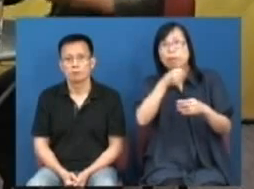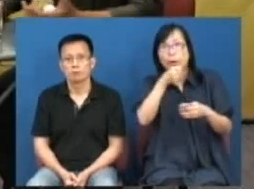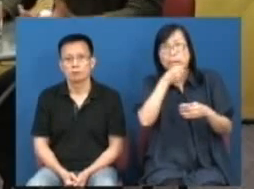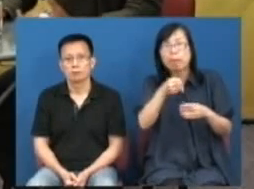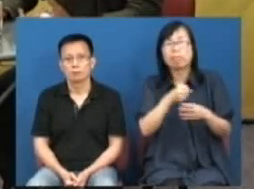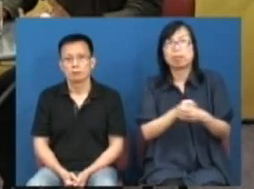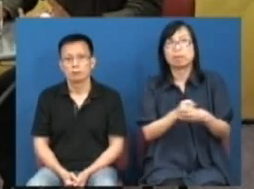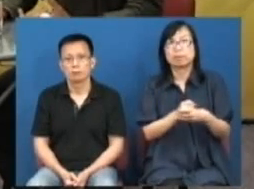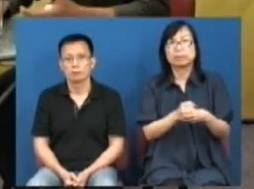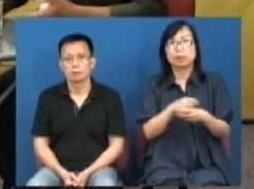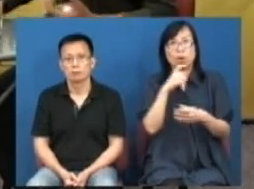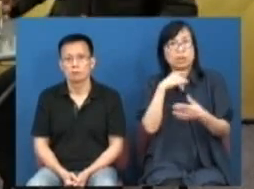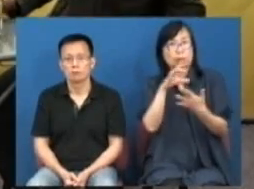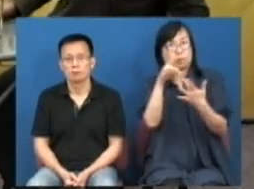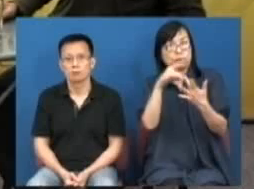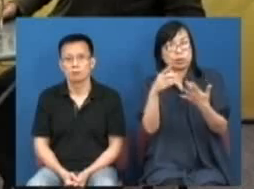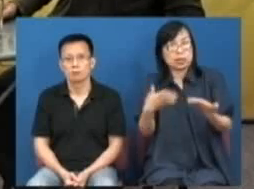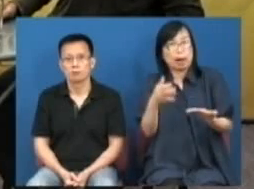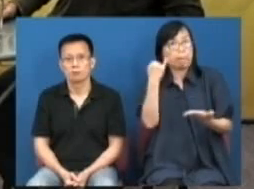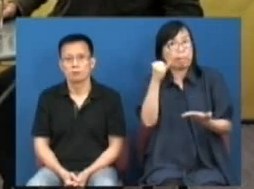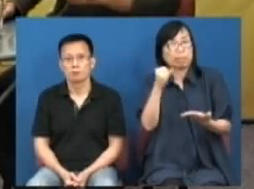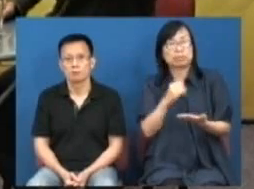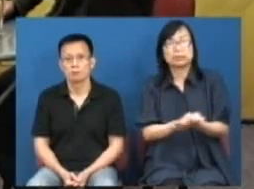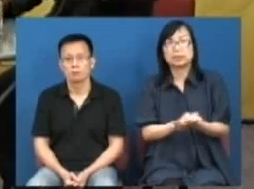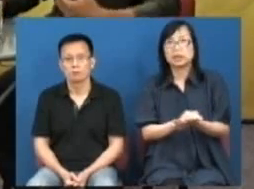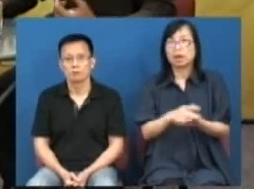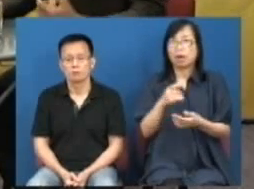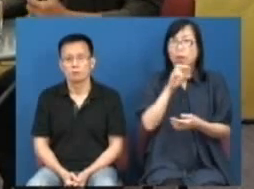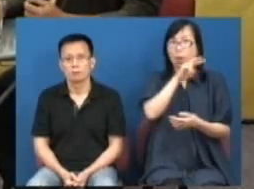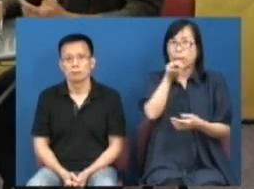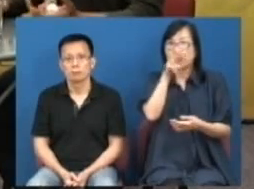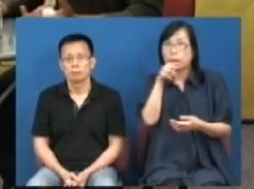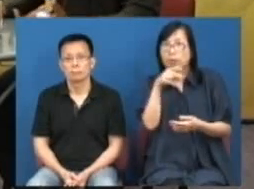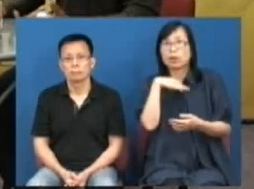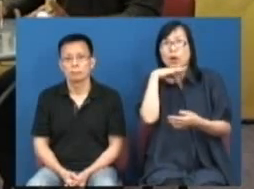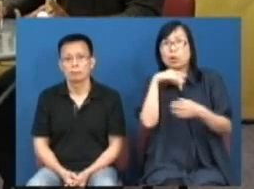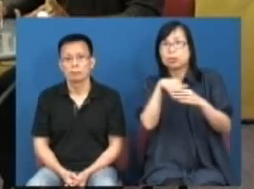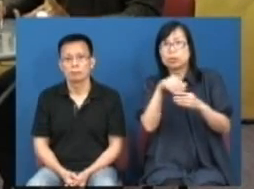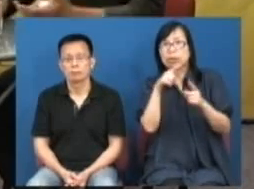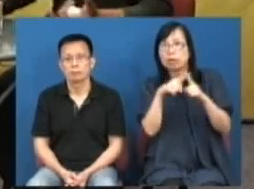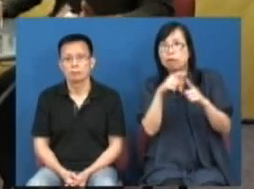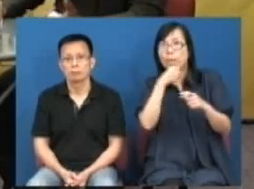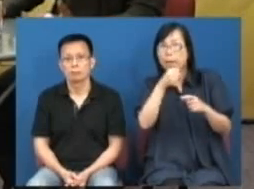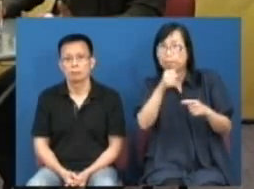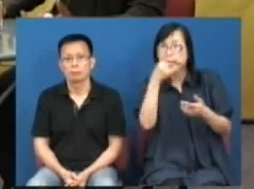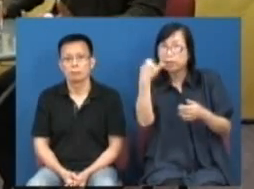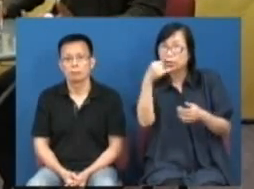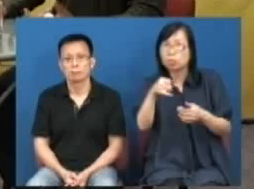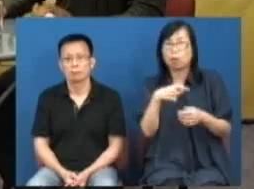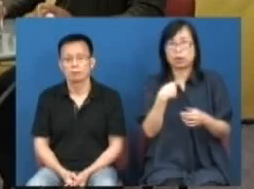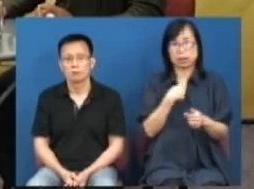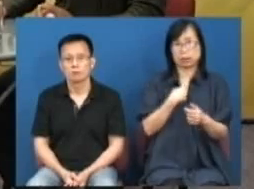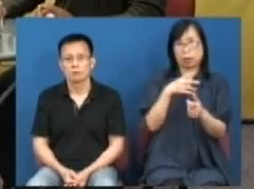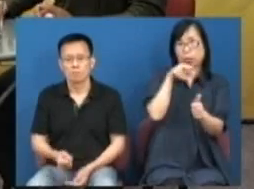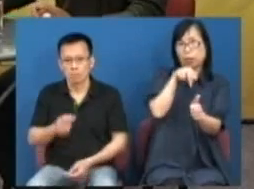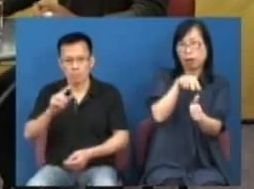有個選擇性啊嘛。而家冇呢支歌仔唱喎。我可以揾一個候選人嚟訪問，唔得嘅咯喎，呢個已經受到限制。 唔得，頭